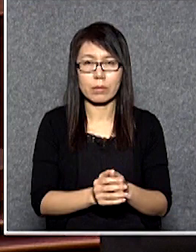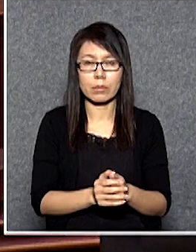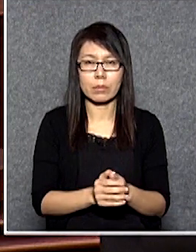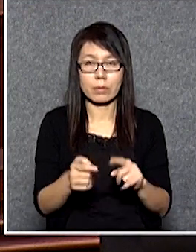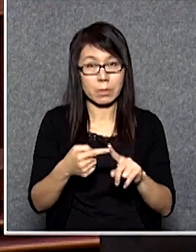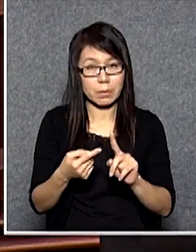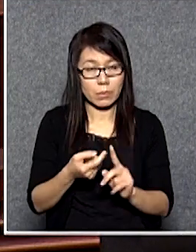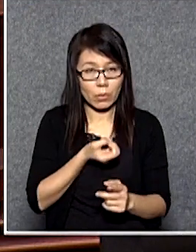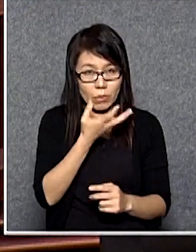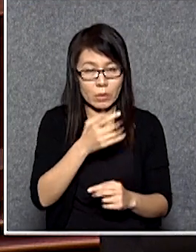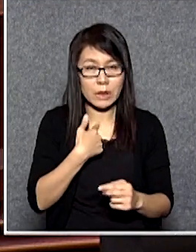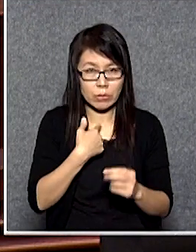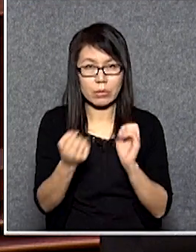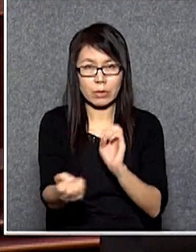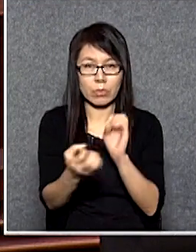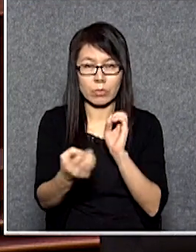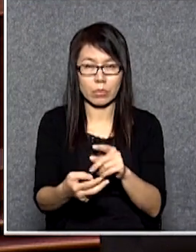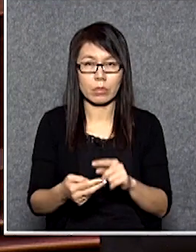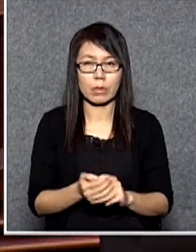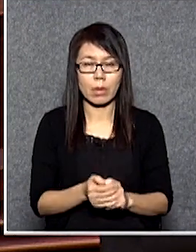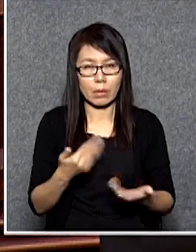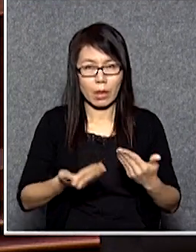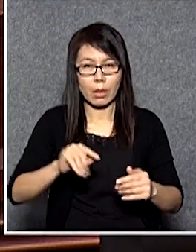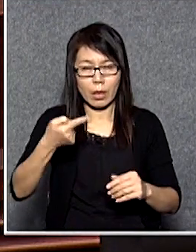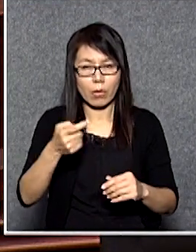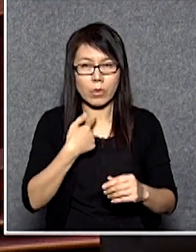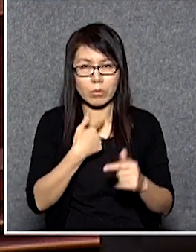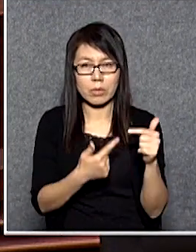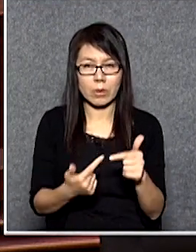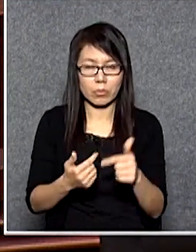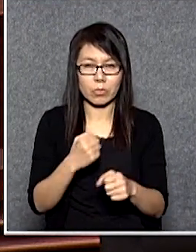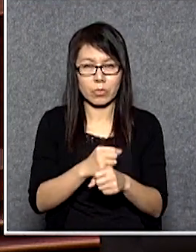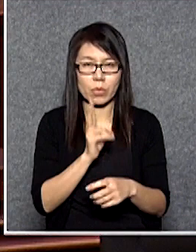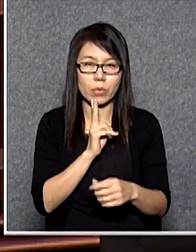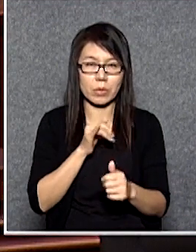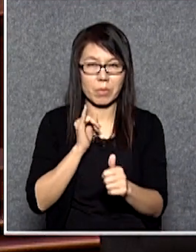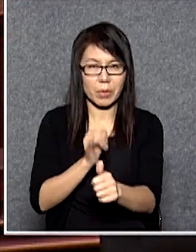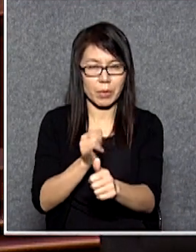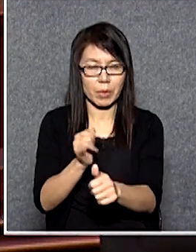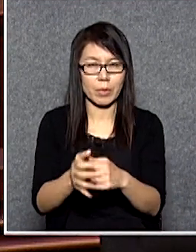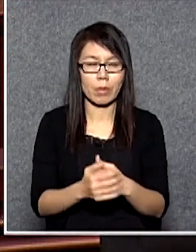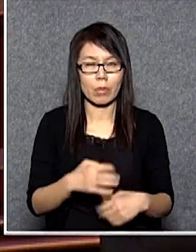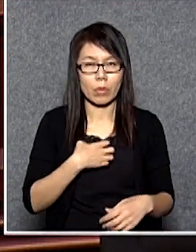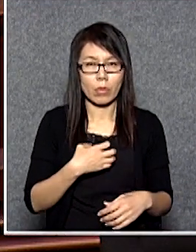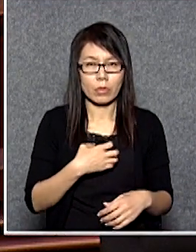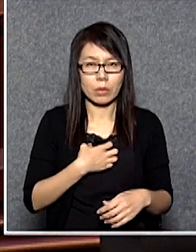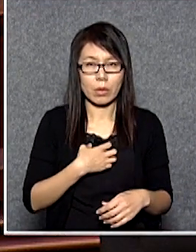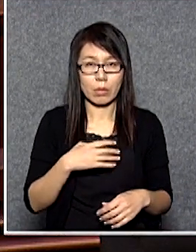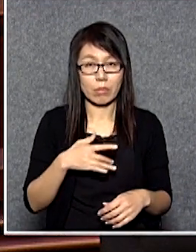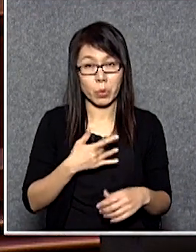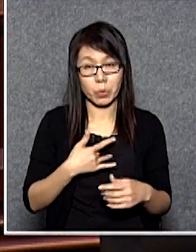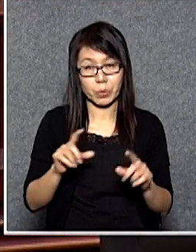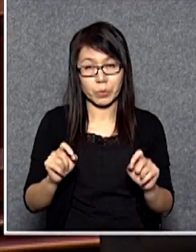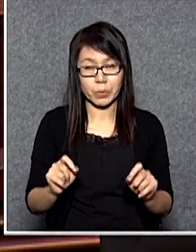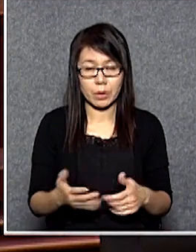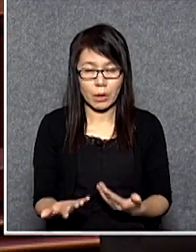提出要做溝通，但另一方面繼續做一啲嘅攻擊咧，我覺得係冇乜意思，亦